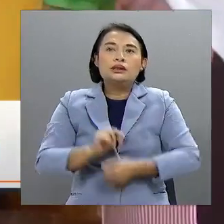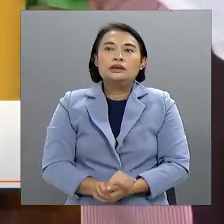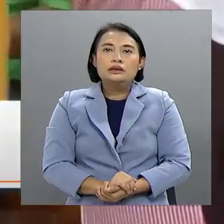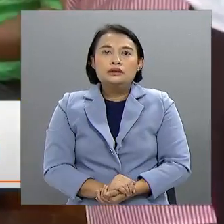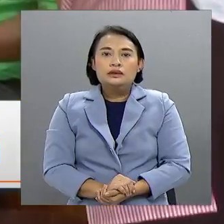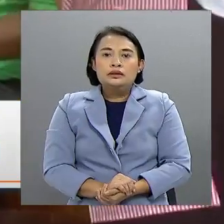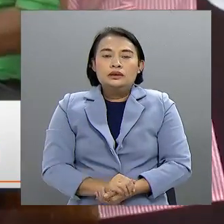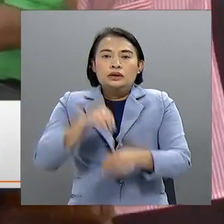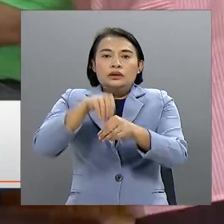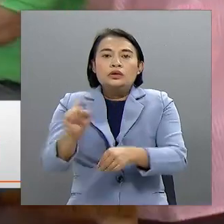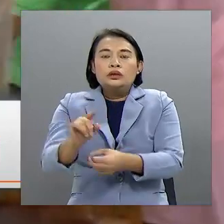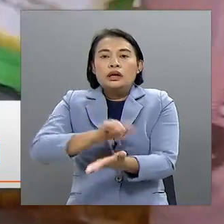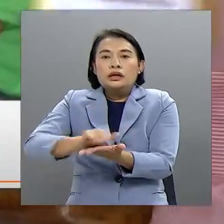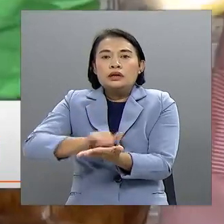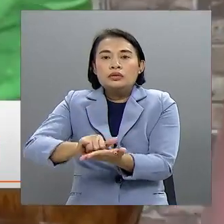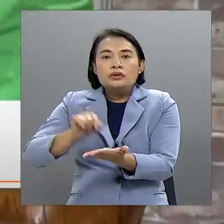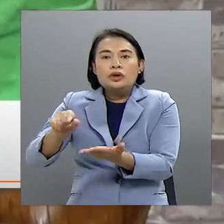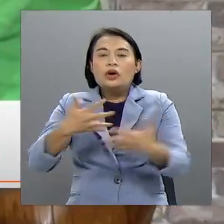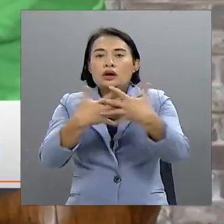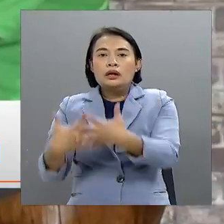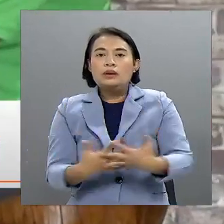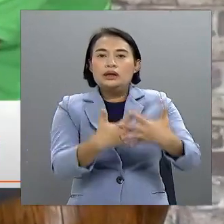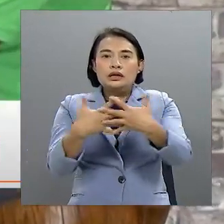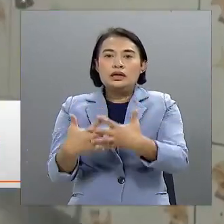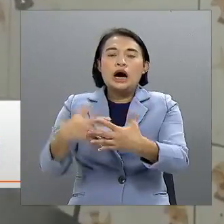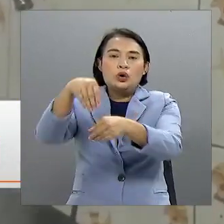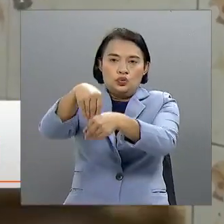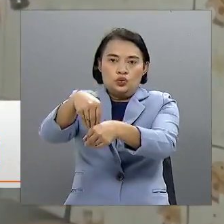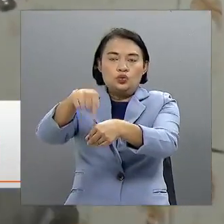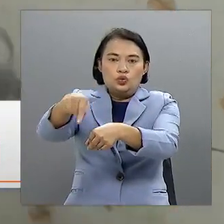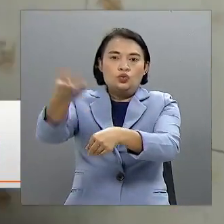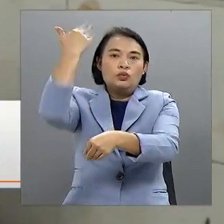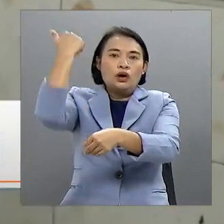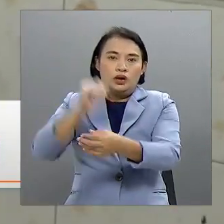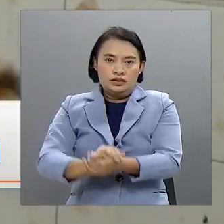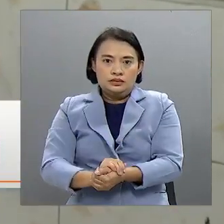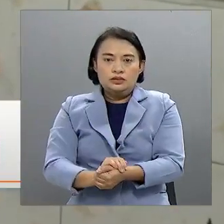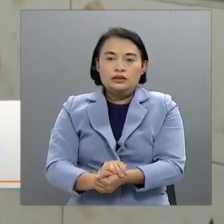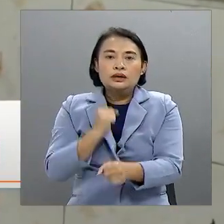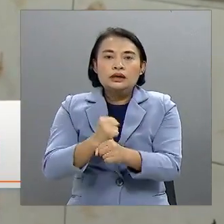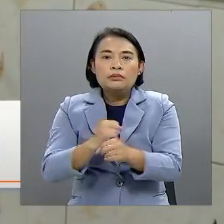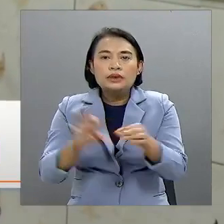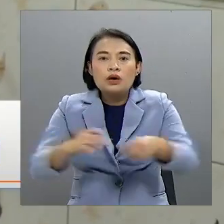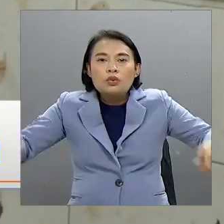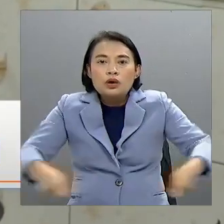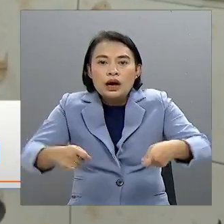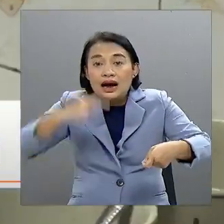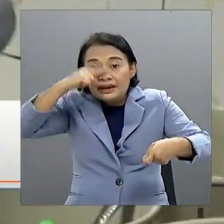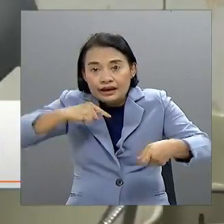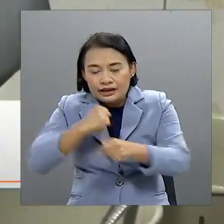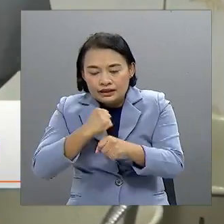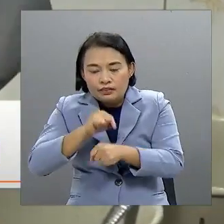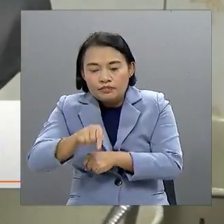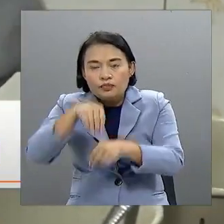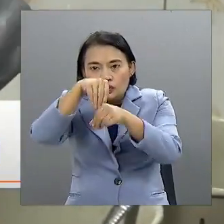กประเทศสหรัฐอเมริกานะแล้วตอนนั้นคือเป็นเชฟอาหารไทยด้วยเหมือนกันนะครับอยู่ที่สหรัฐ10กว่าปีอะ